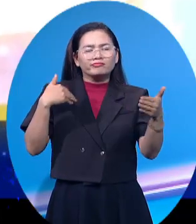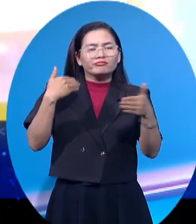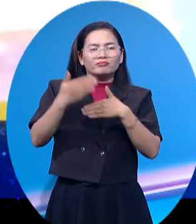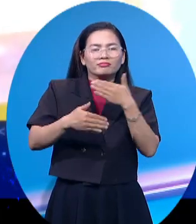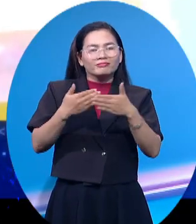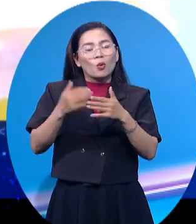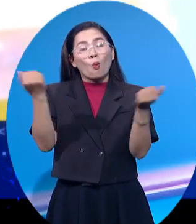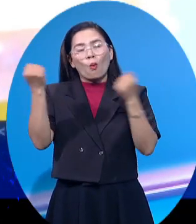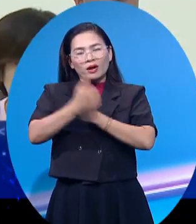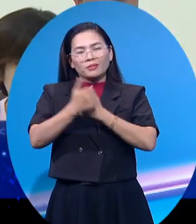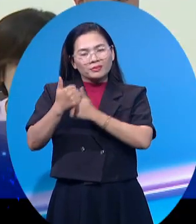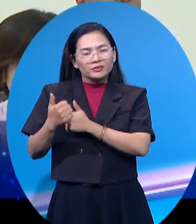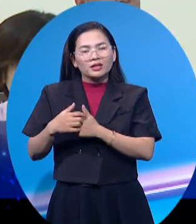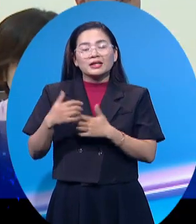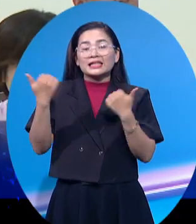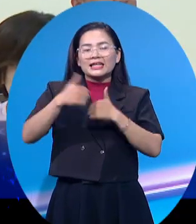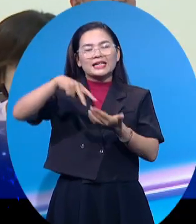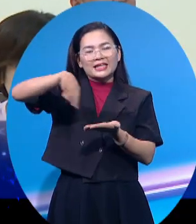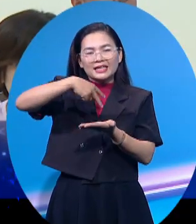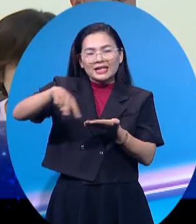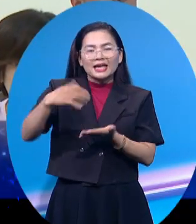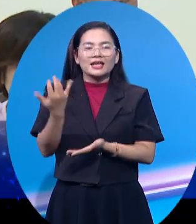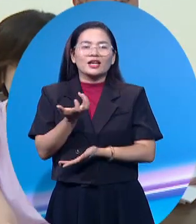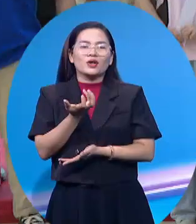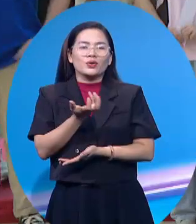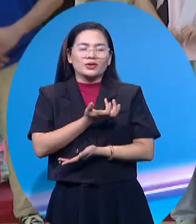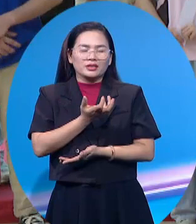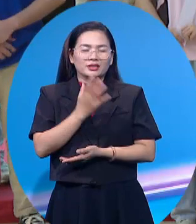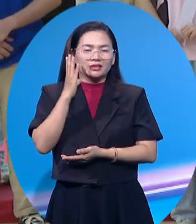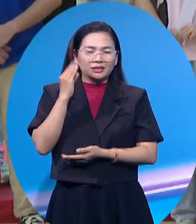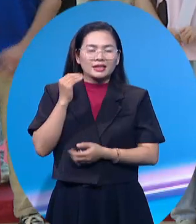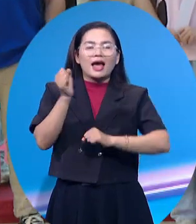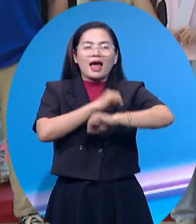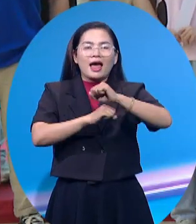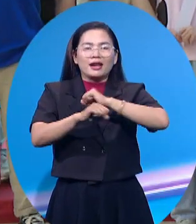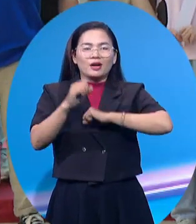các nhân viên trong công ty thông qua cuộc thi nhảy Yêu nước sạch, hành động xanh trên các nền tảng mạng xã hội.